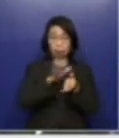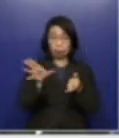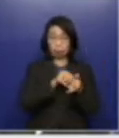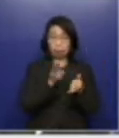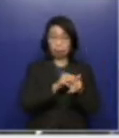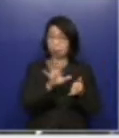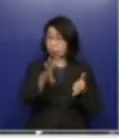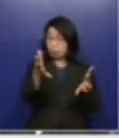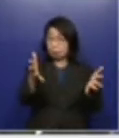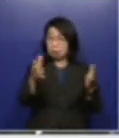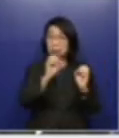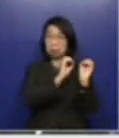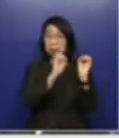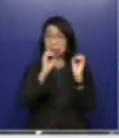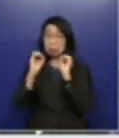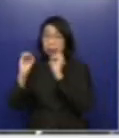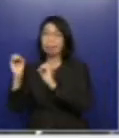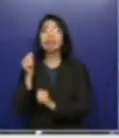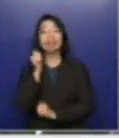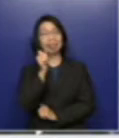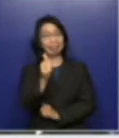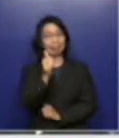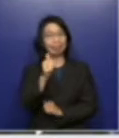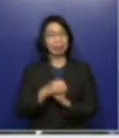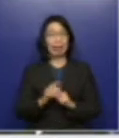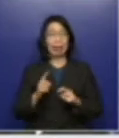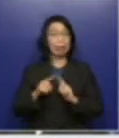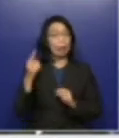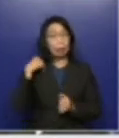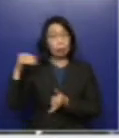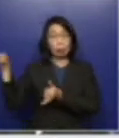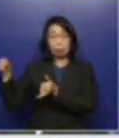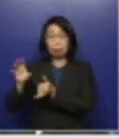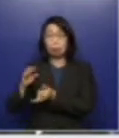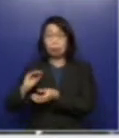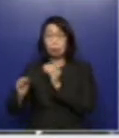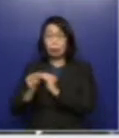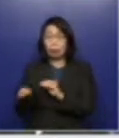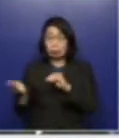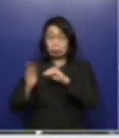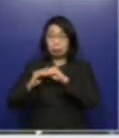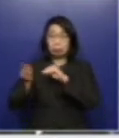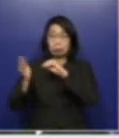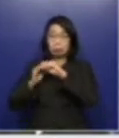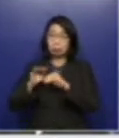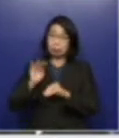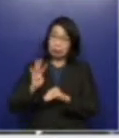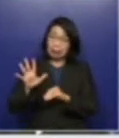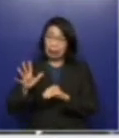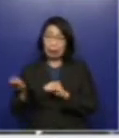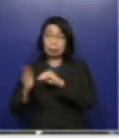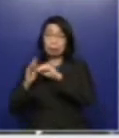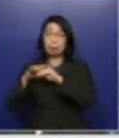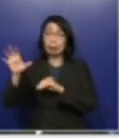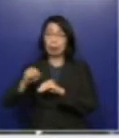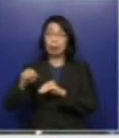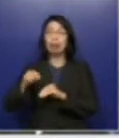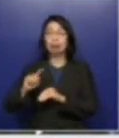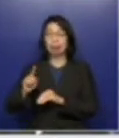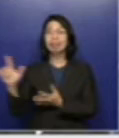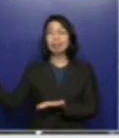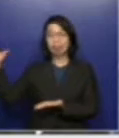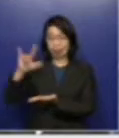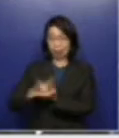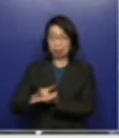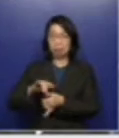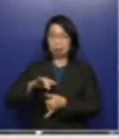านแต่ละวันก็จะบอกว่าผู้ติดเชื้อนี่เดินทางมาจากต่างประเทศอยู่ในสถานที่กักกันที่รัฐจัดให้หรือสเตทโควิด